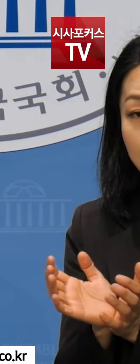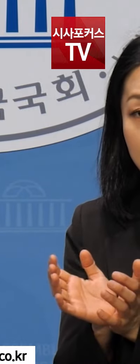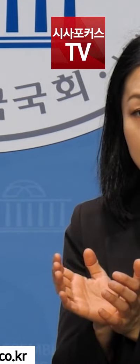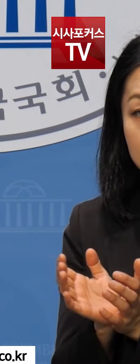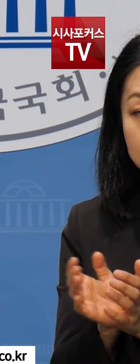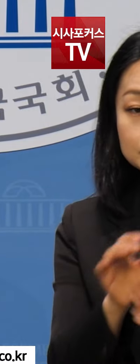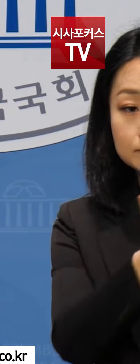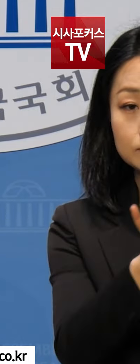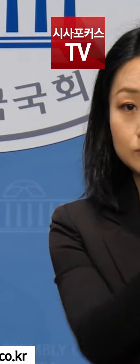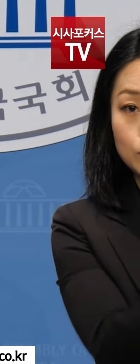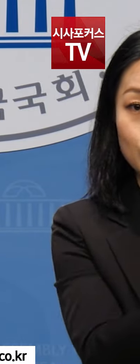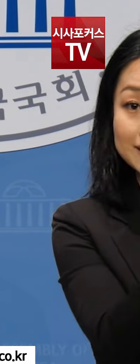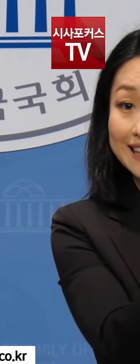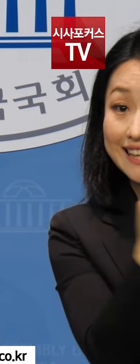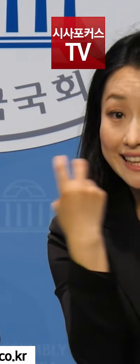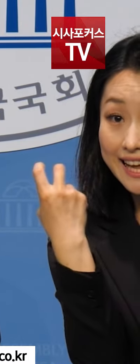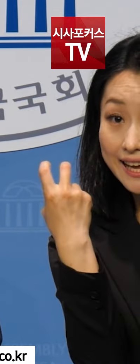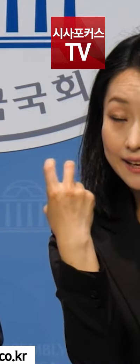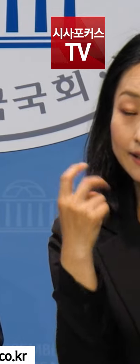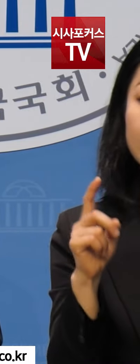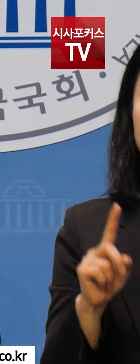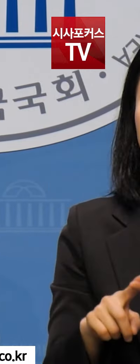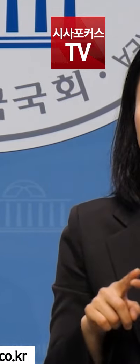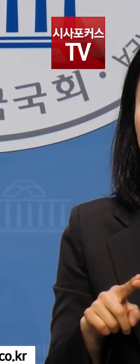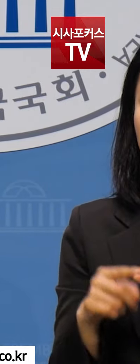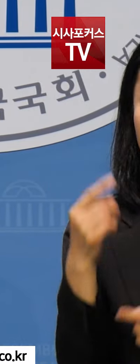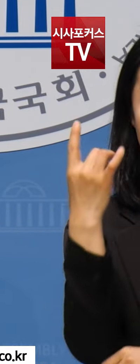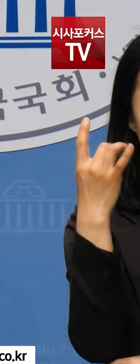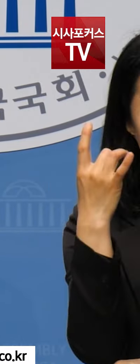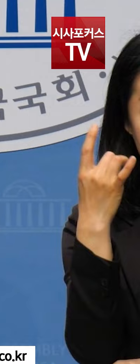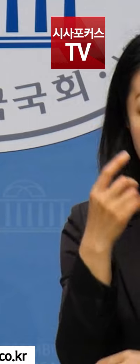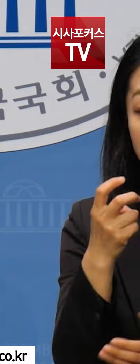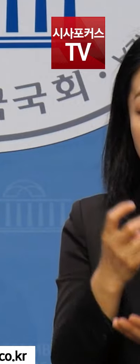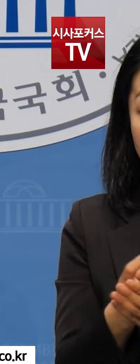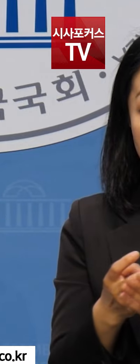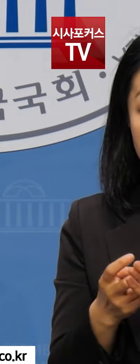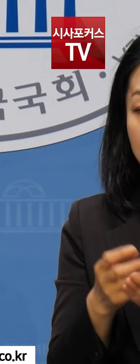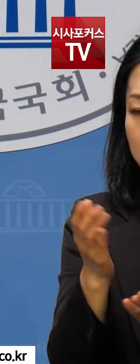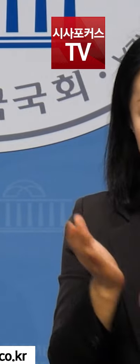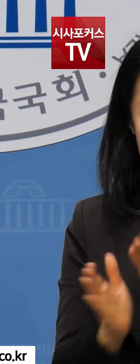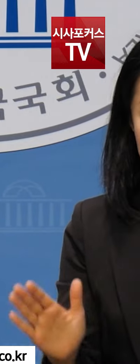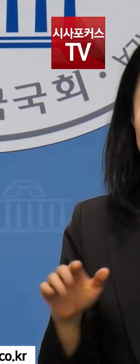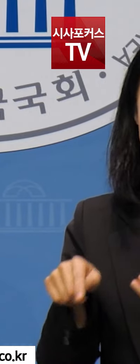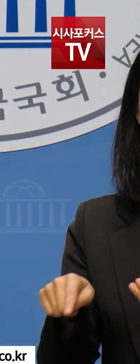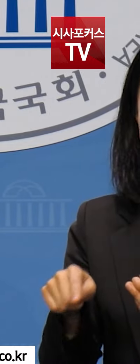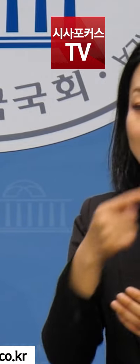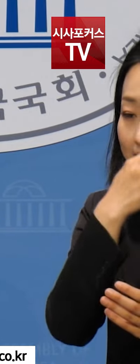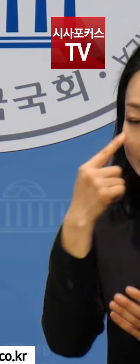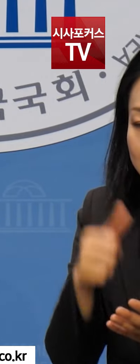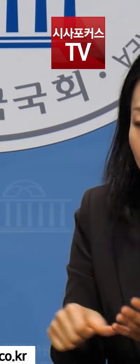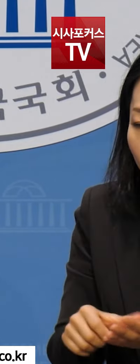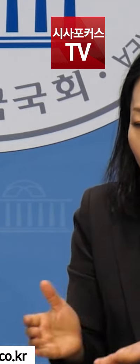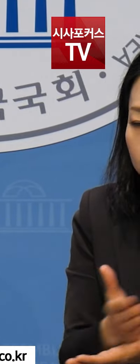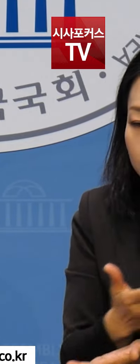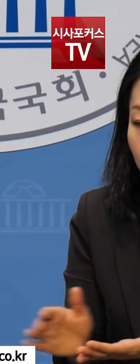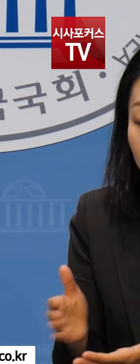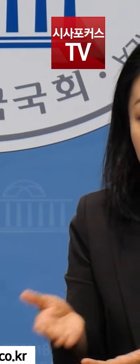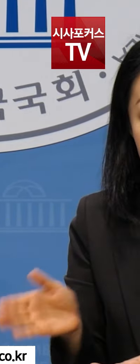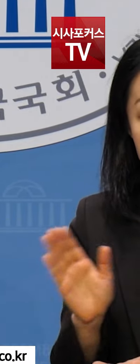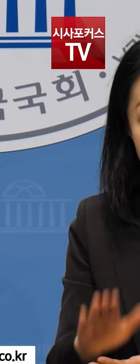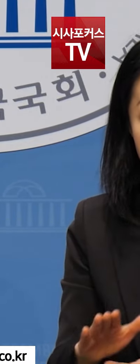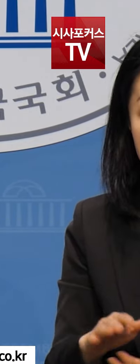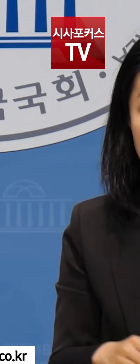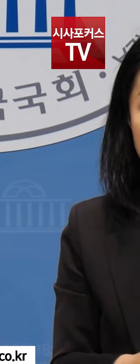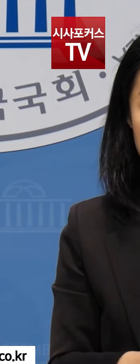김홍일 방통위원장 탄핵은 원래도 아무 법적인 근거가 없었는데 이번 판결로